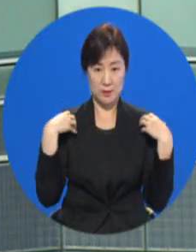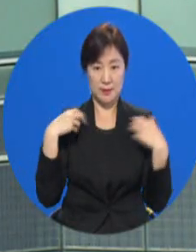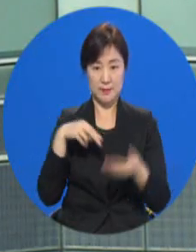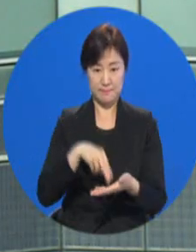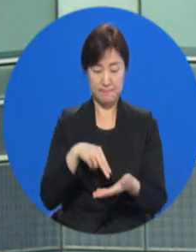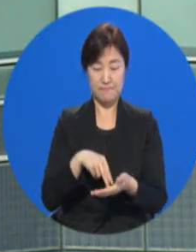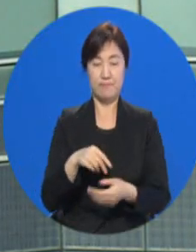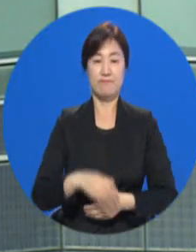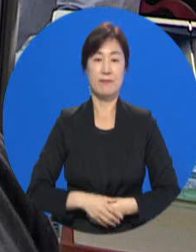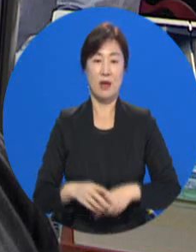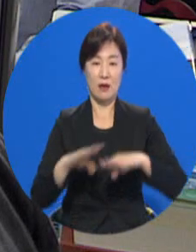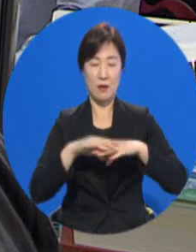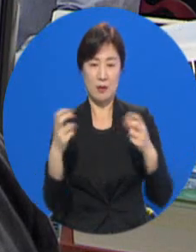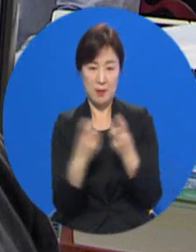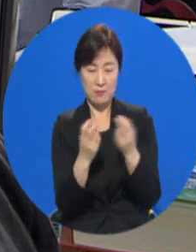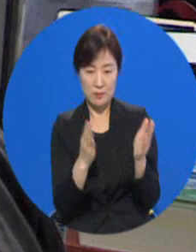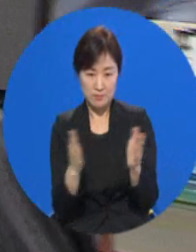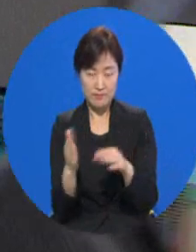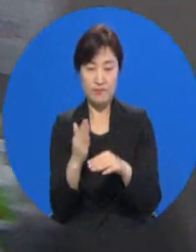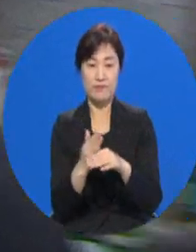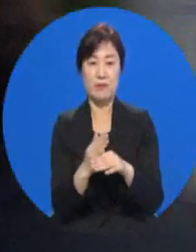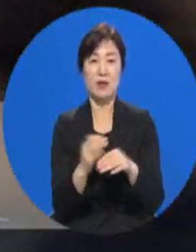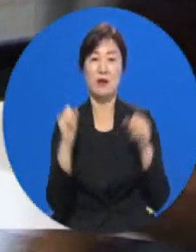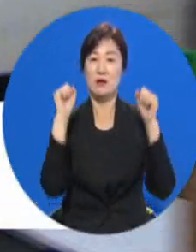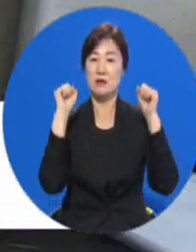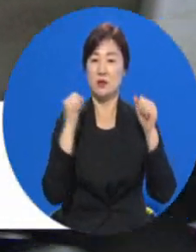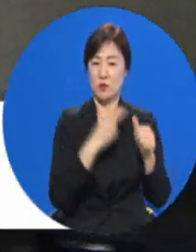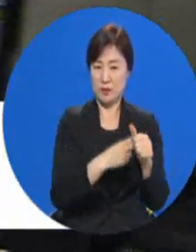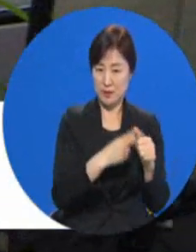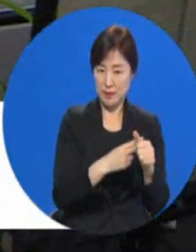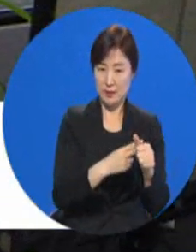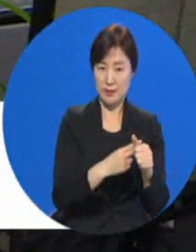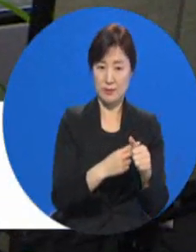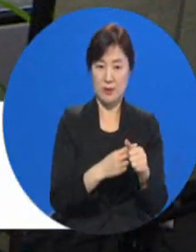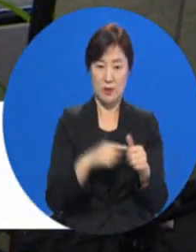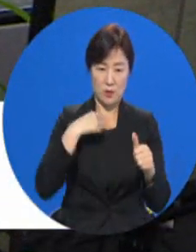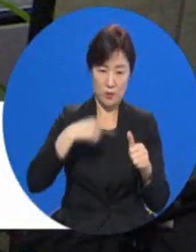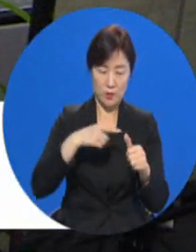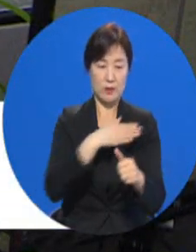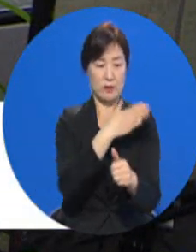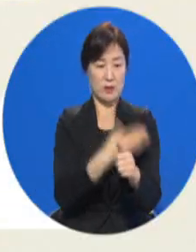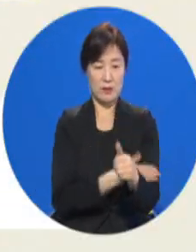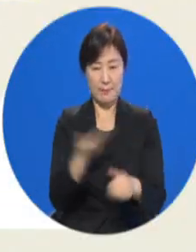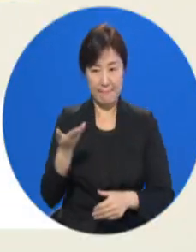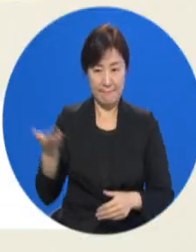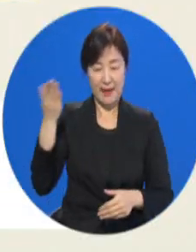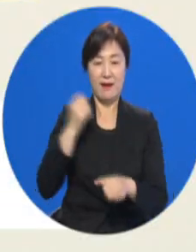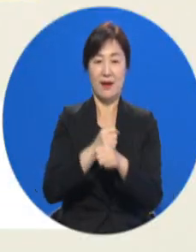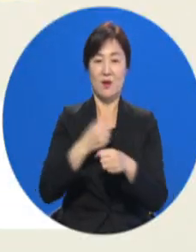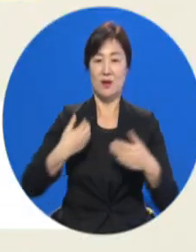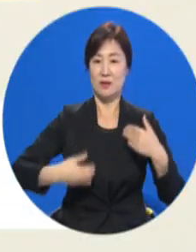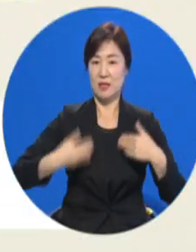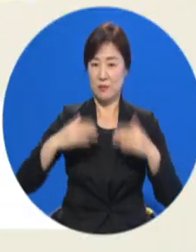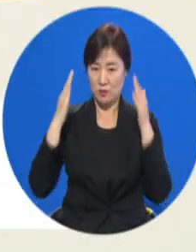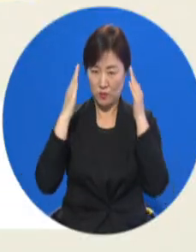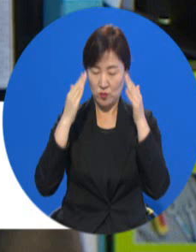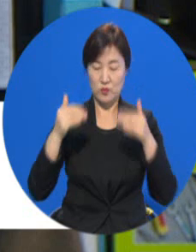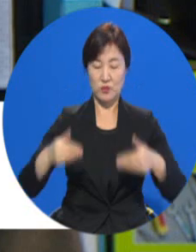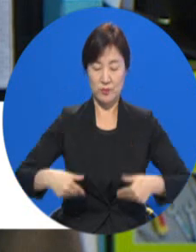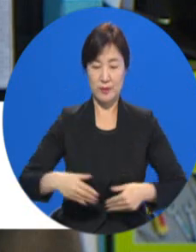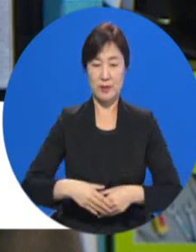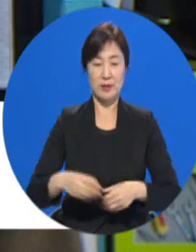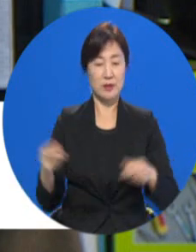마련에 나서고 있습니다. 체육교사의 수업 역량을 강화해 재미있는 체육 시간을 만드는 것부터